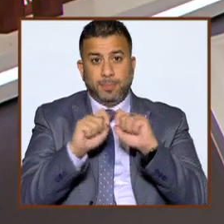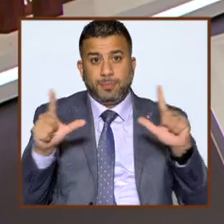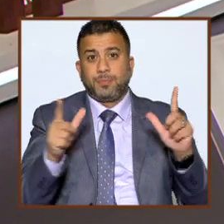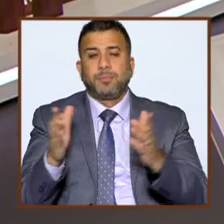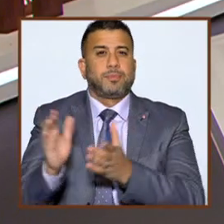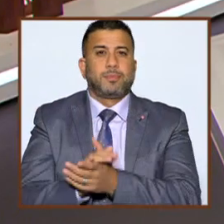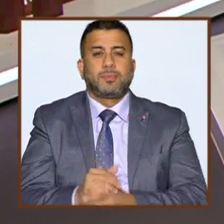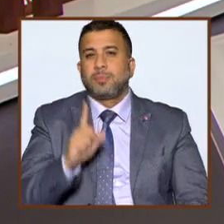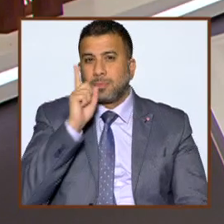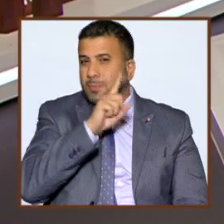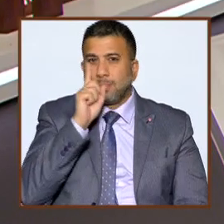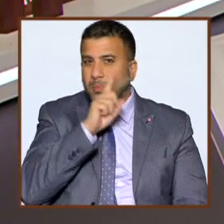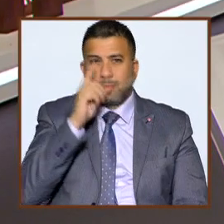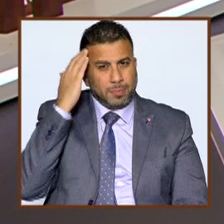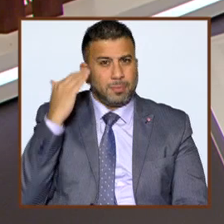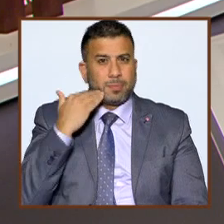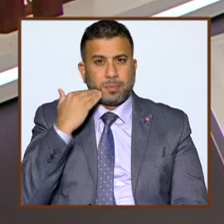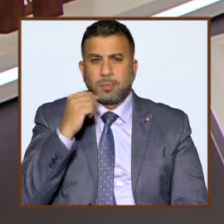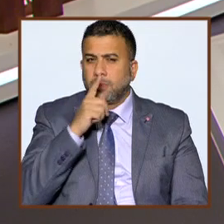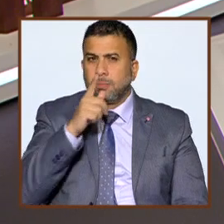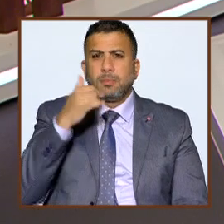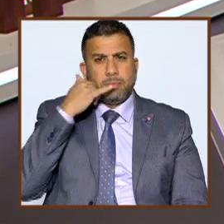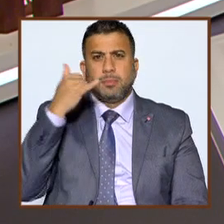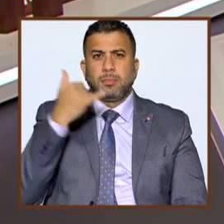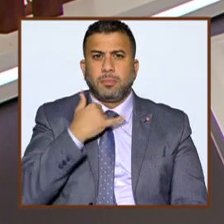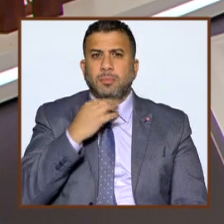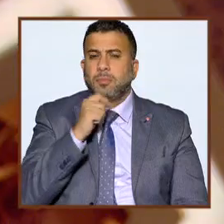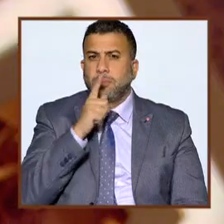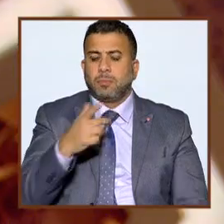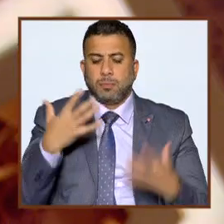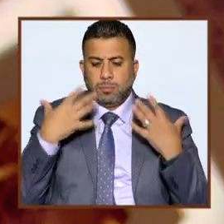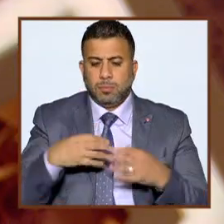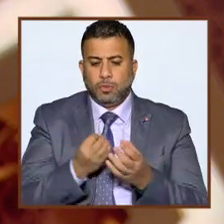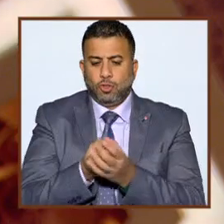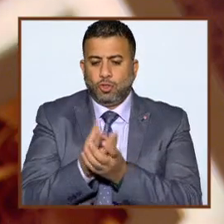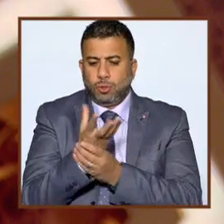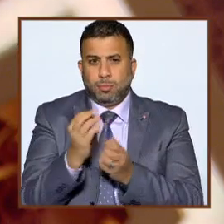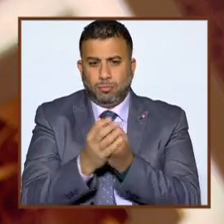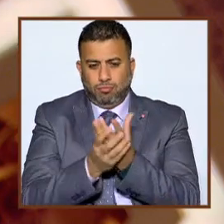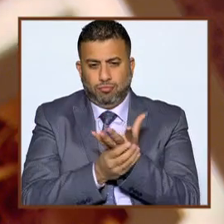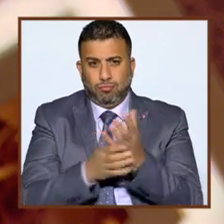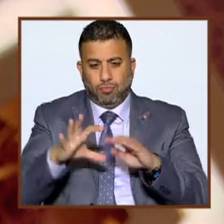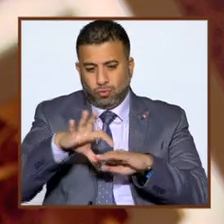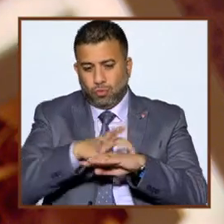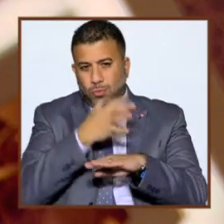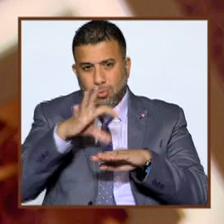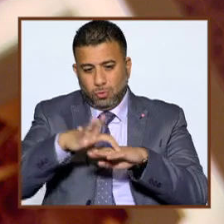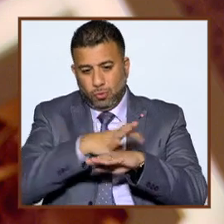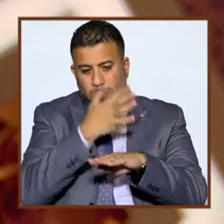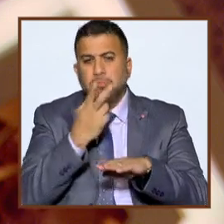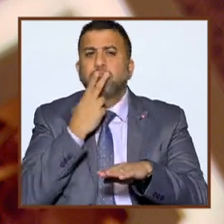أم محمد من أبو ظبي بارك الله فيها تقول شخص كان لابسا الجوربين على طهارة ثم